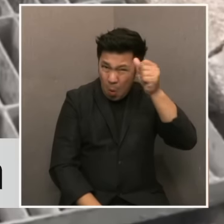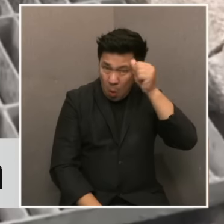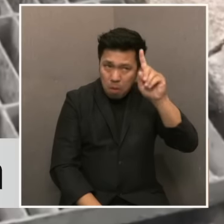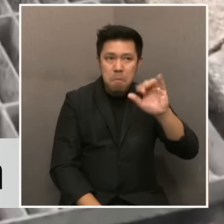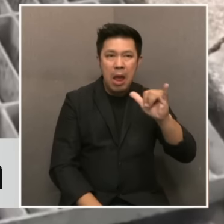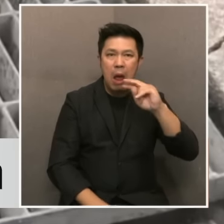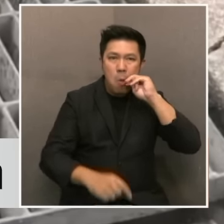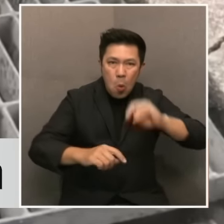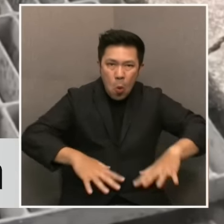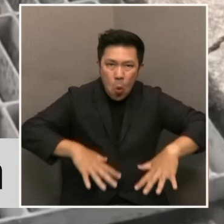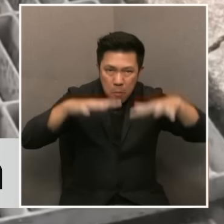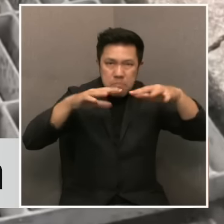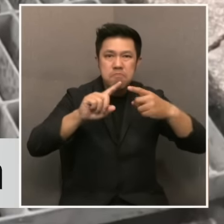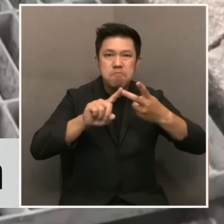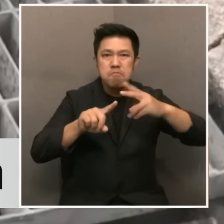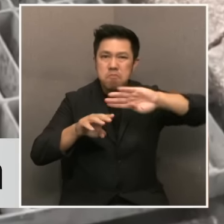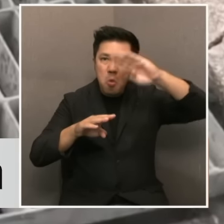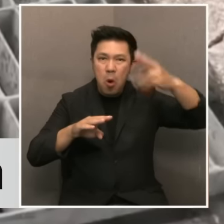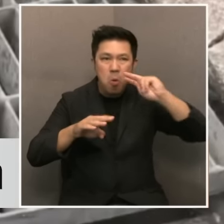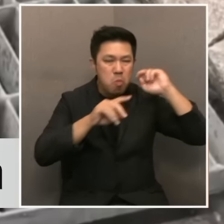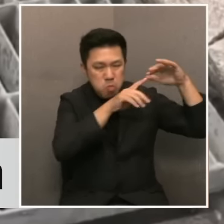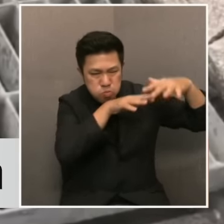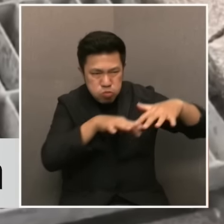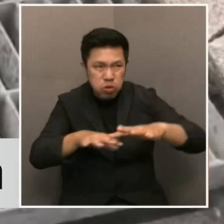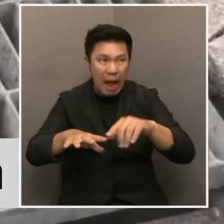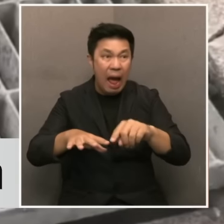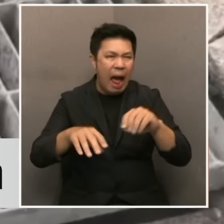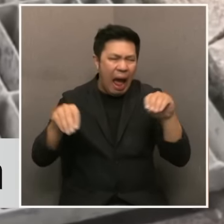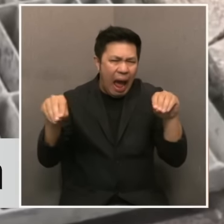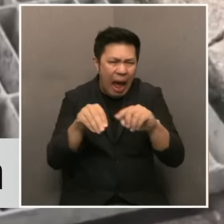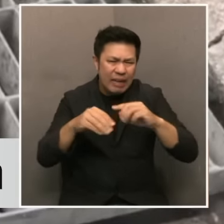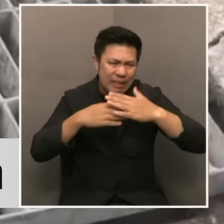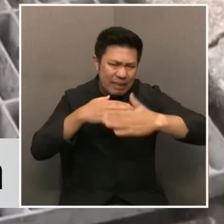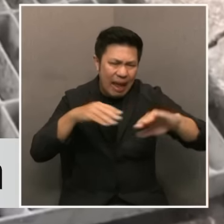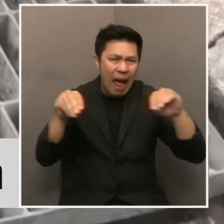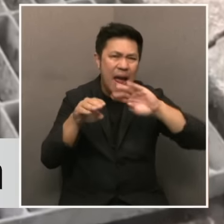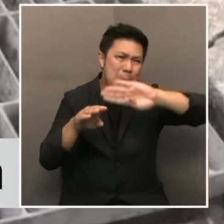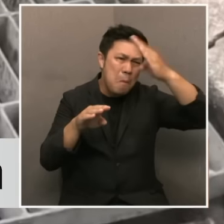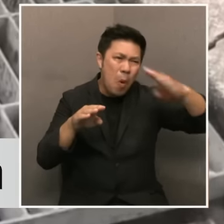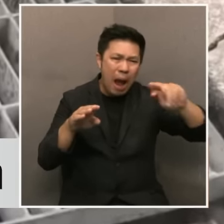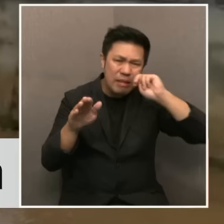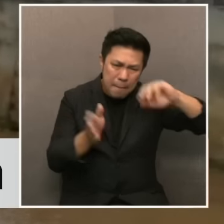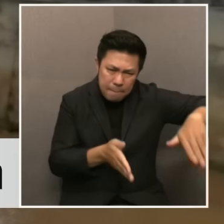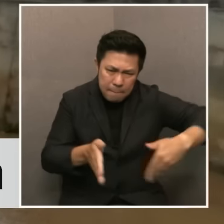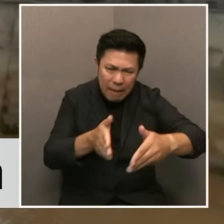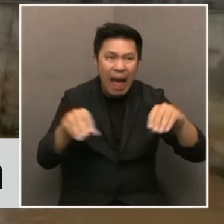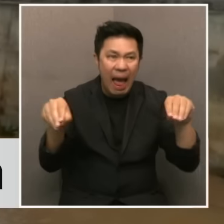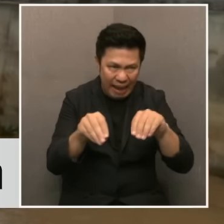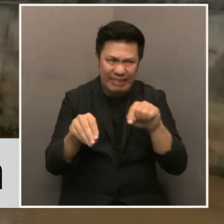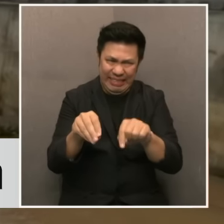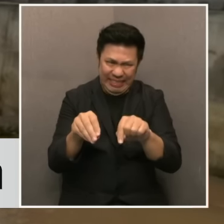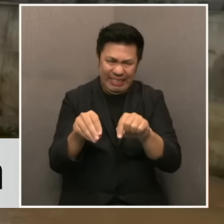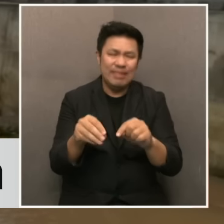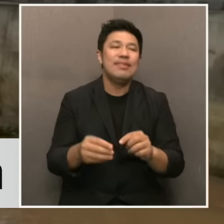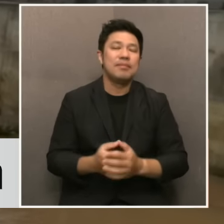เกิดน้ำทวมฉับพลันและน้ำป่าไล่หากโยเฉพาะจุดที่เป็นที่ลดเชิงขาวใกล้ทางน้ำไลผ่านและพื้นที่ลุ่ม